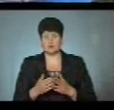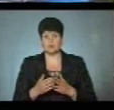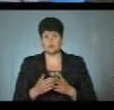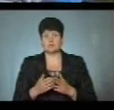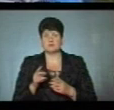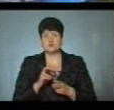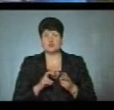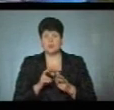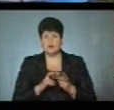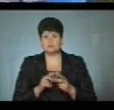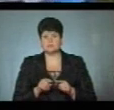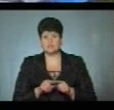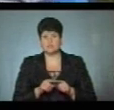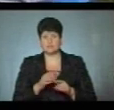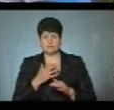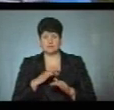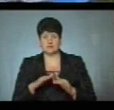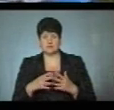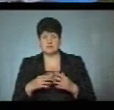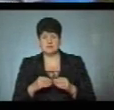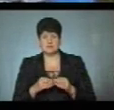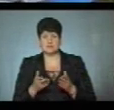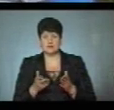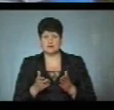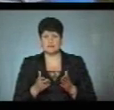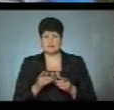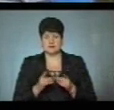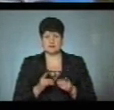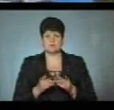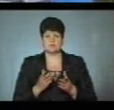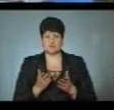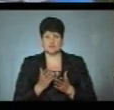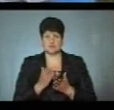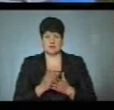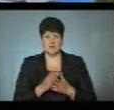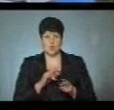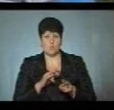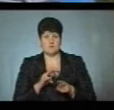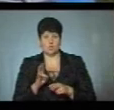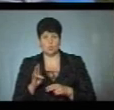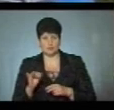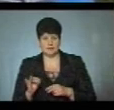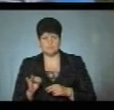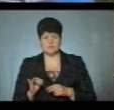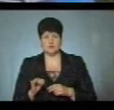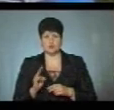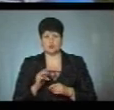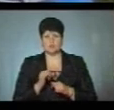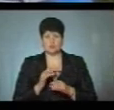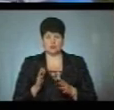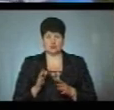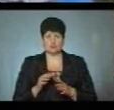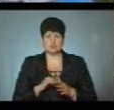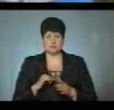Тобі шукаємо такі многодітні сім'ї, такі сім'ї, де дійсно де є опікуни, є, котрі неспроможні, щоб